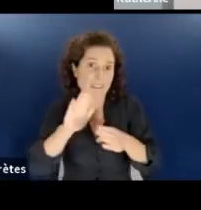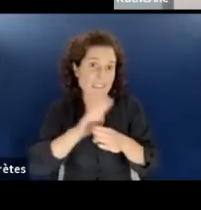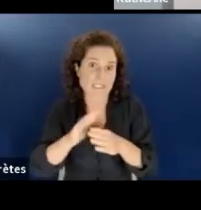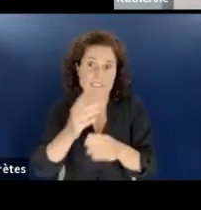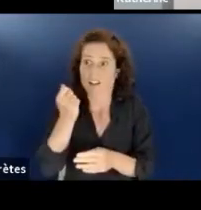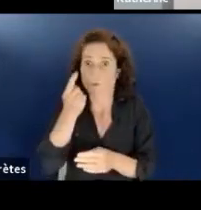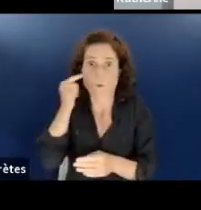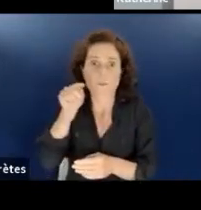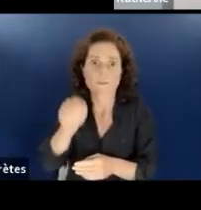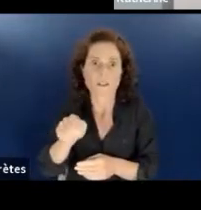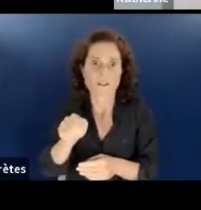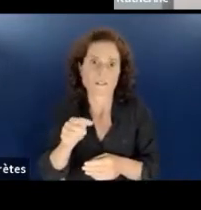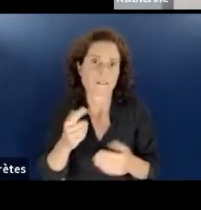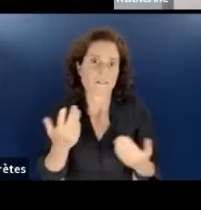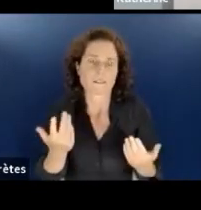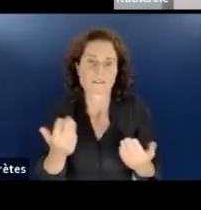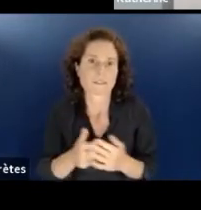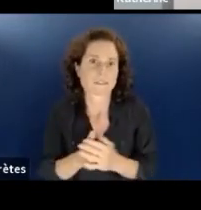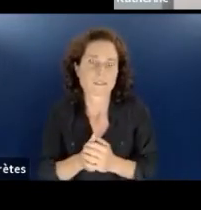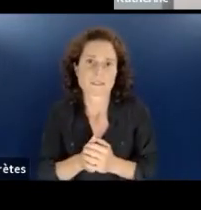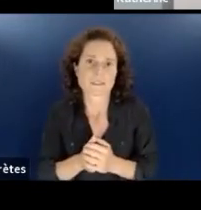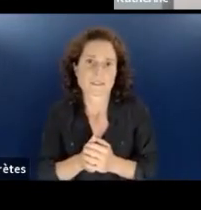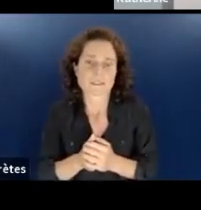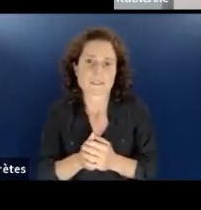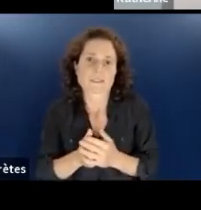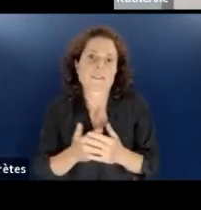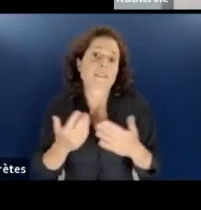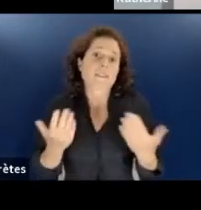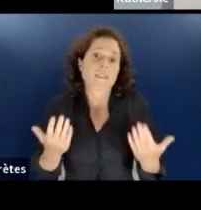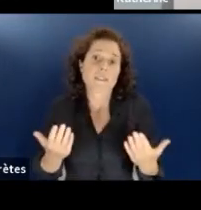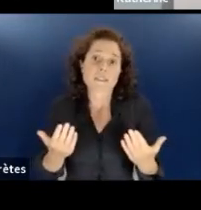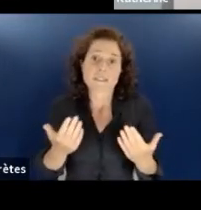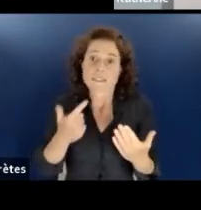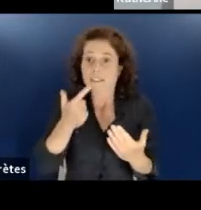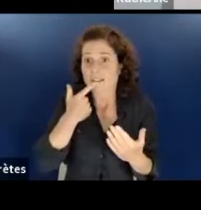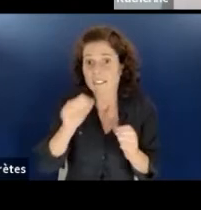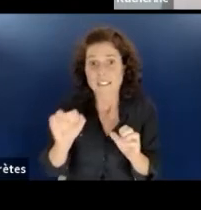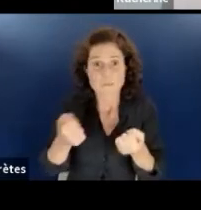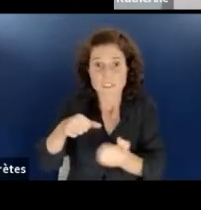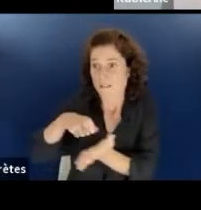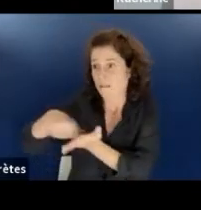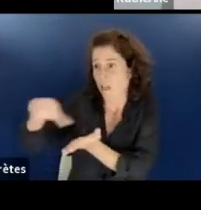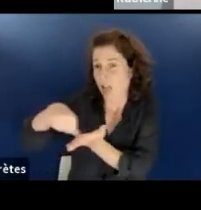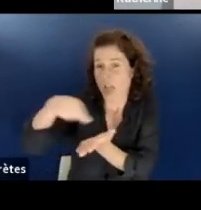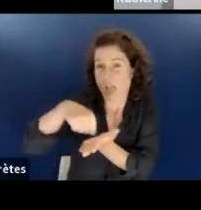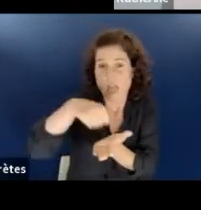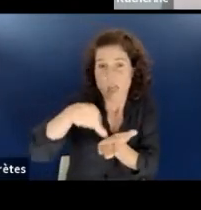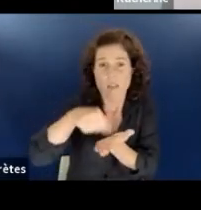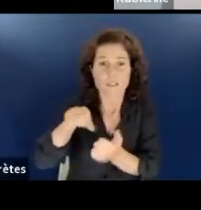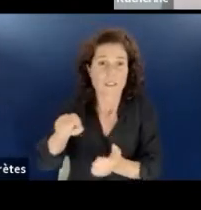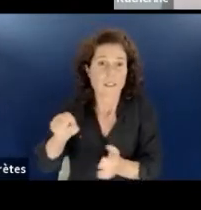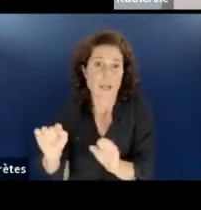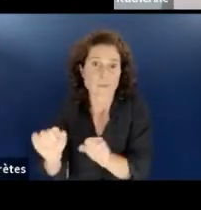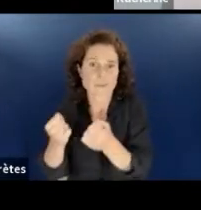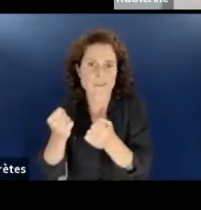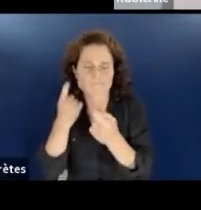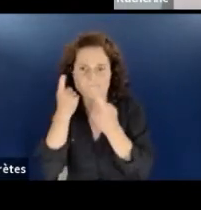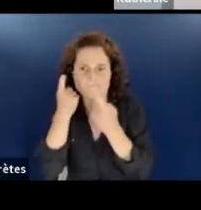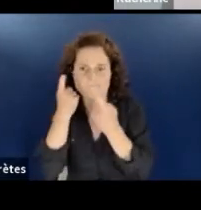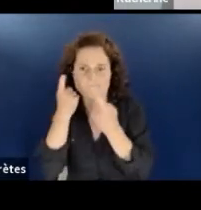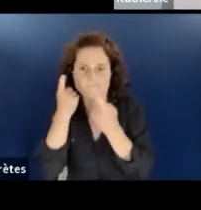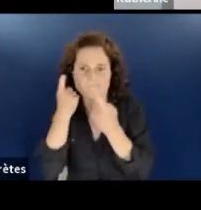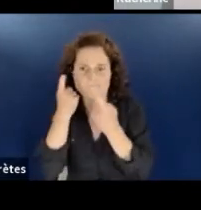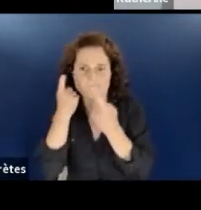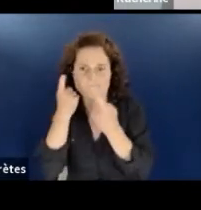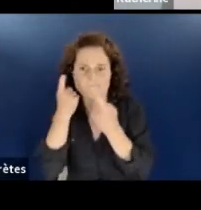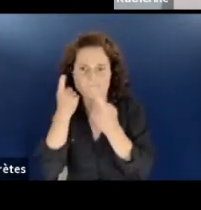Et donc, voilà, c'est non finançable. Et donc, en fait, d'où l'idée de nous proposer une solution. Oui,